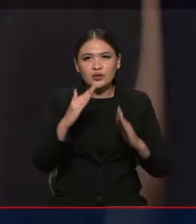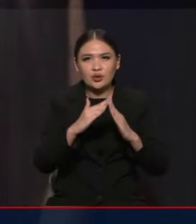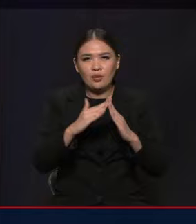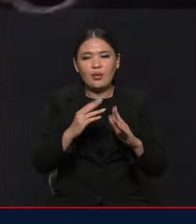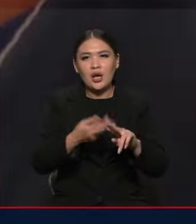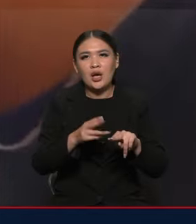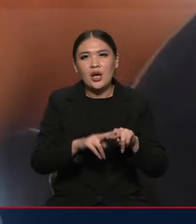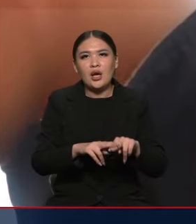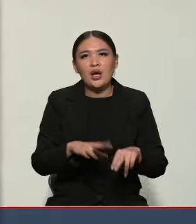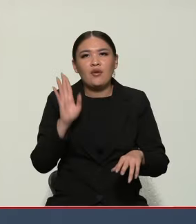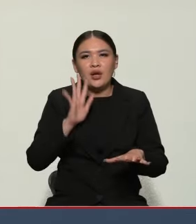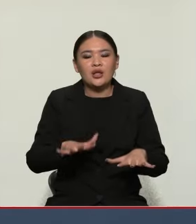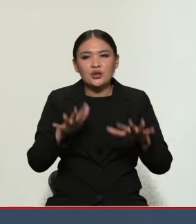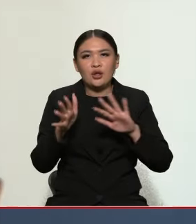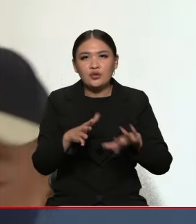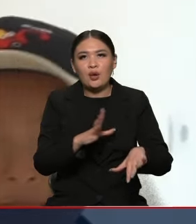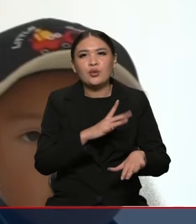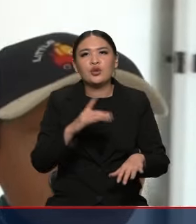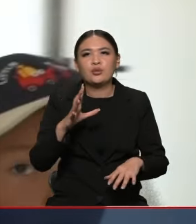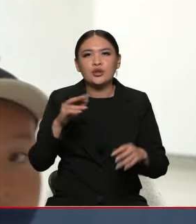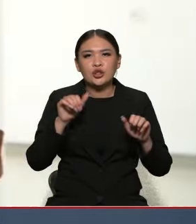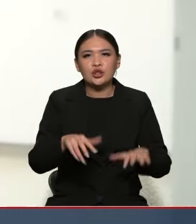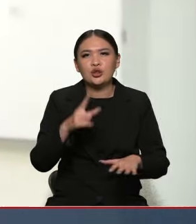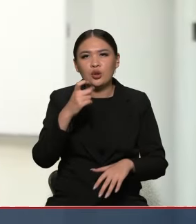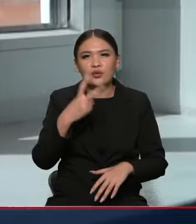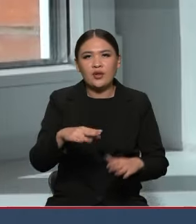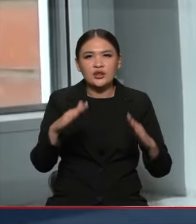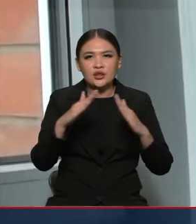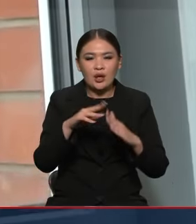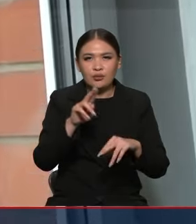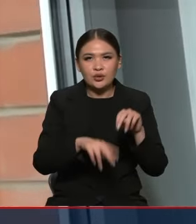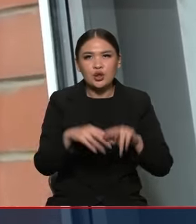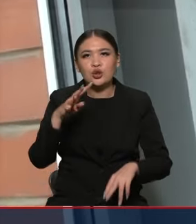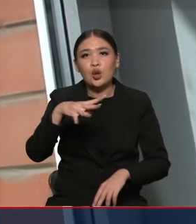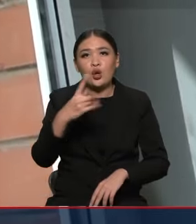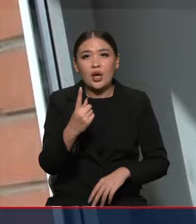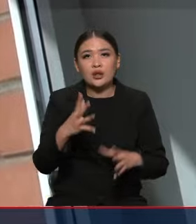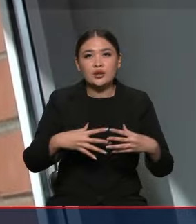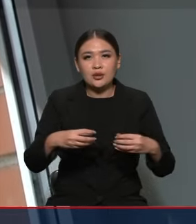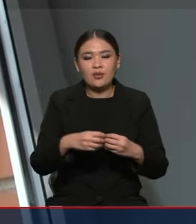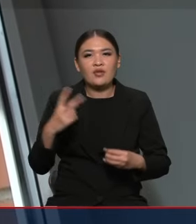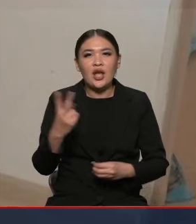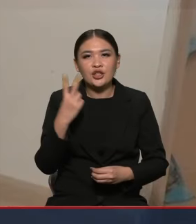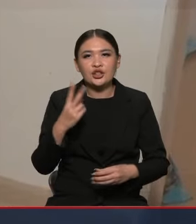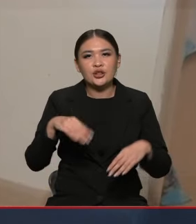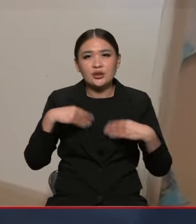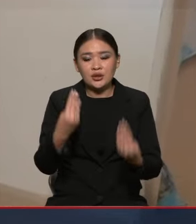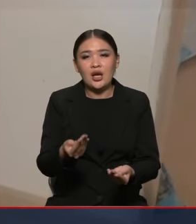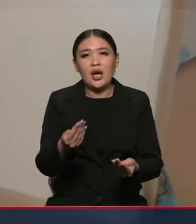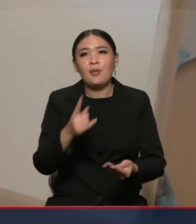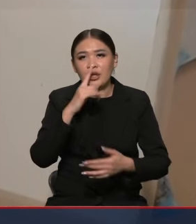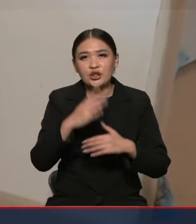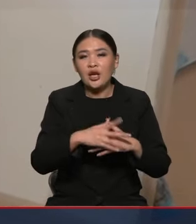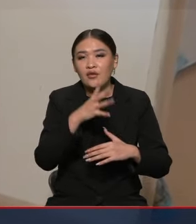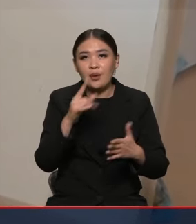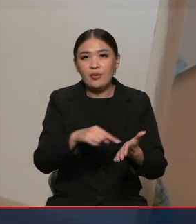после паводка было принято решение построить 120 домов. Кроме того, для 41 семьи приобрели дома на вторичном рынке. В ближайшее время